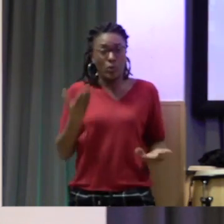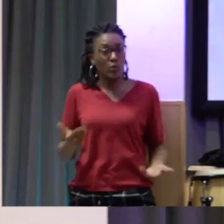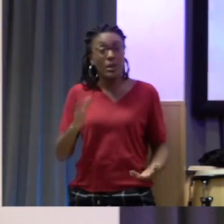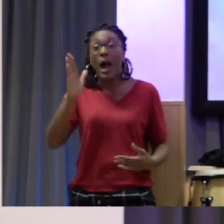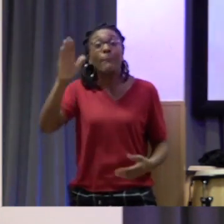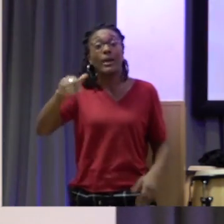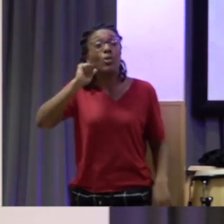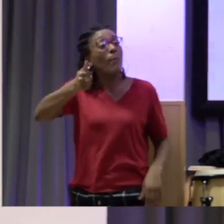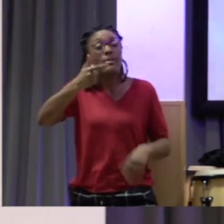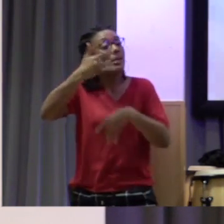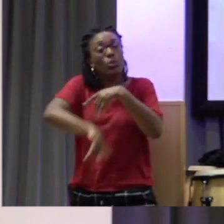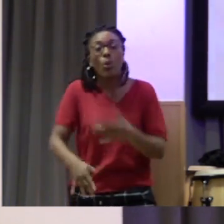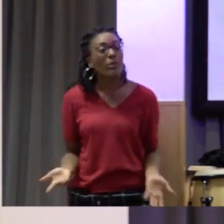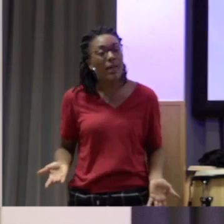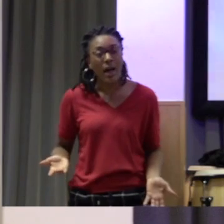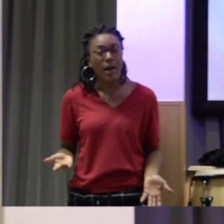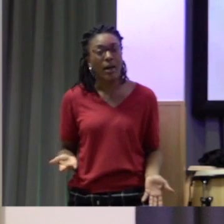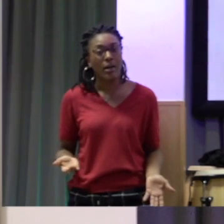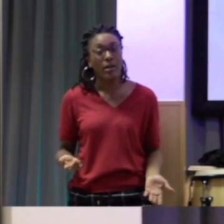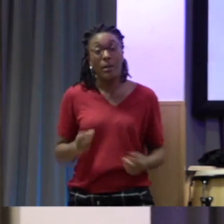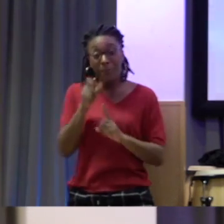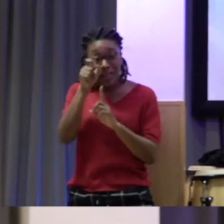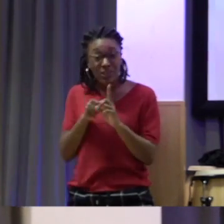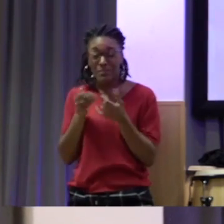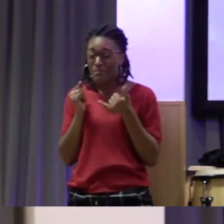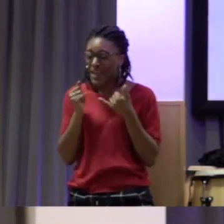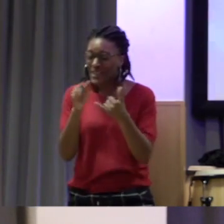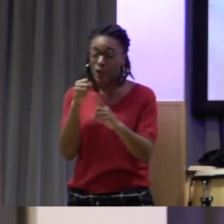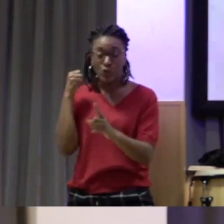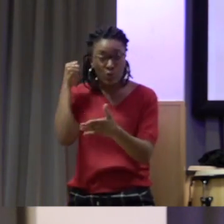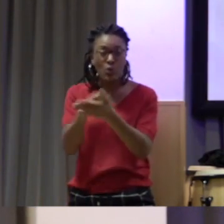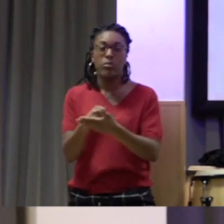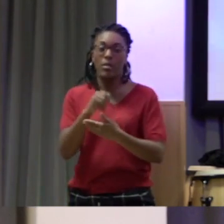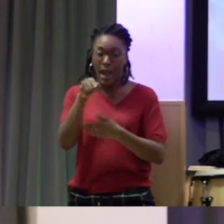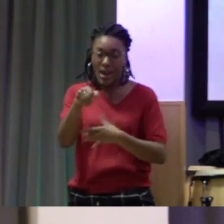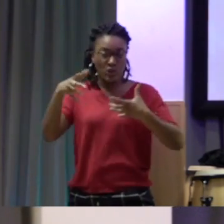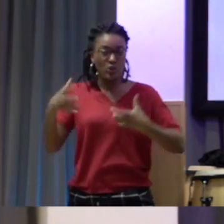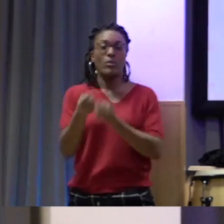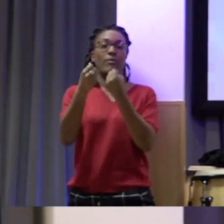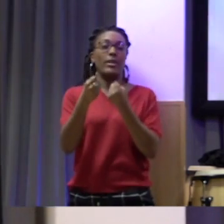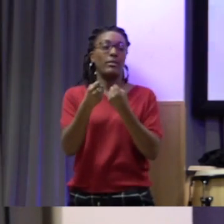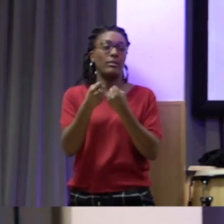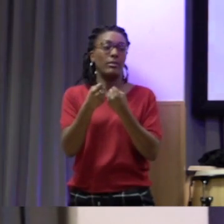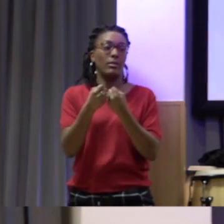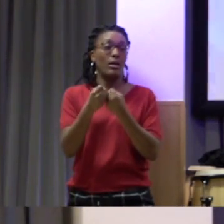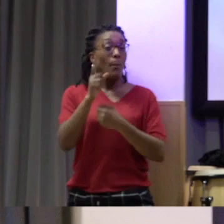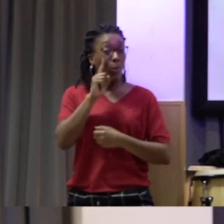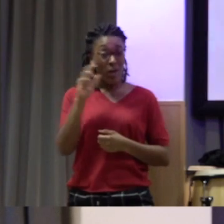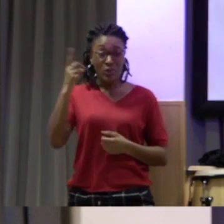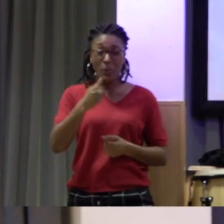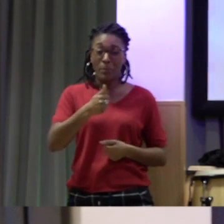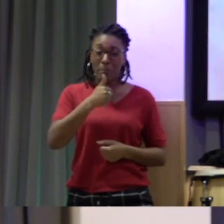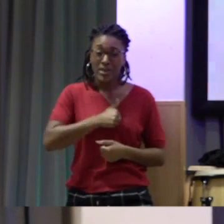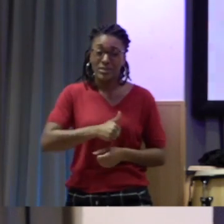ça sera trop tard. Celui qui persévérera jusqu'à la fin sera sauvé. Parce que le Seigneur est celui qui use de